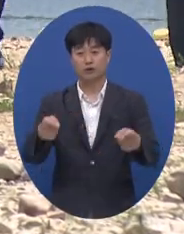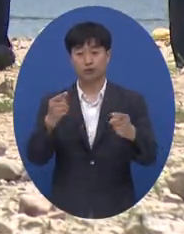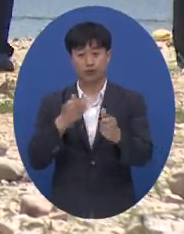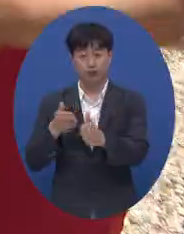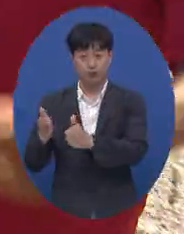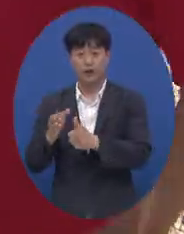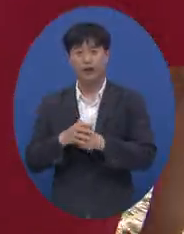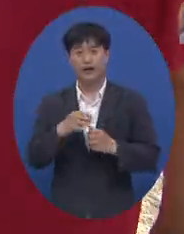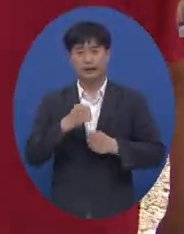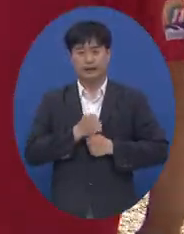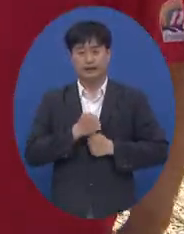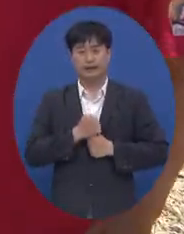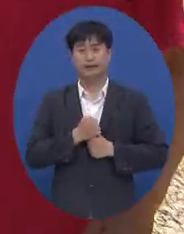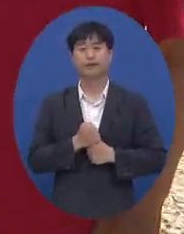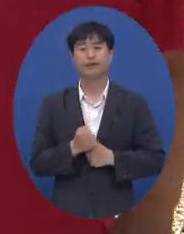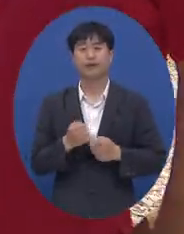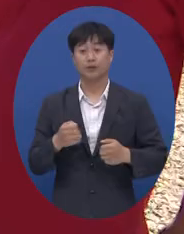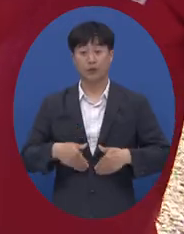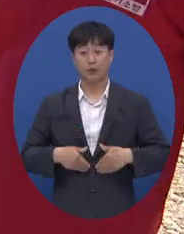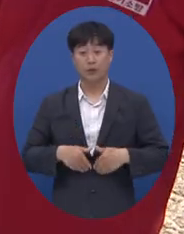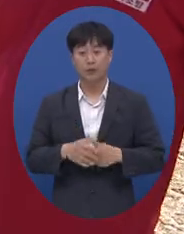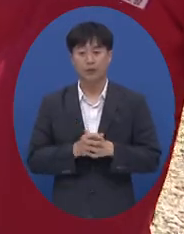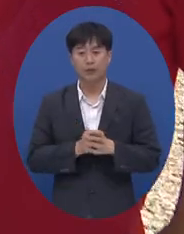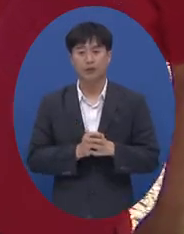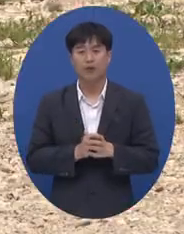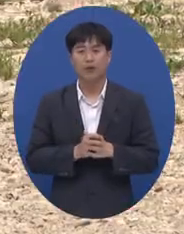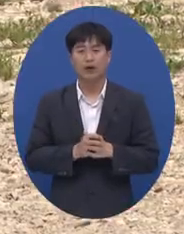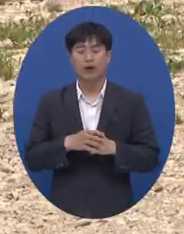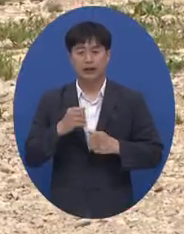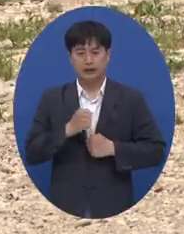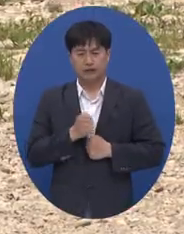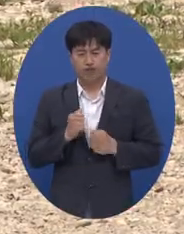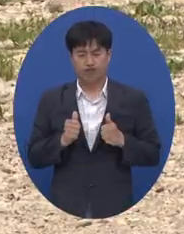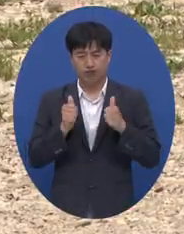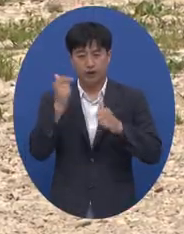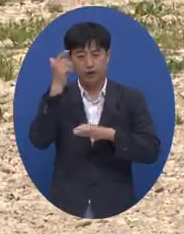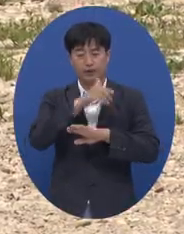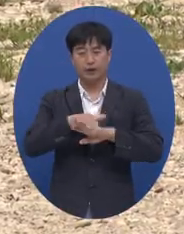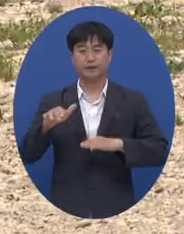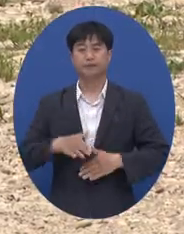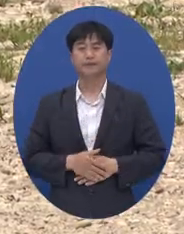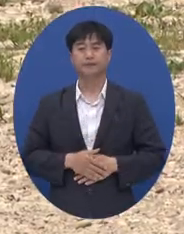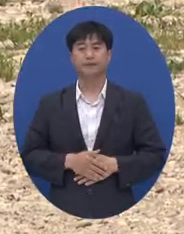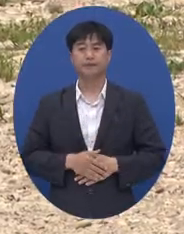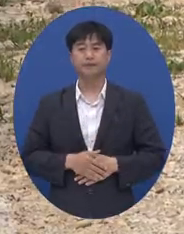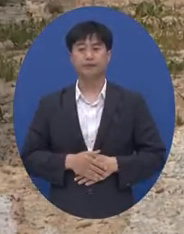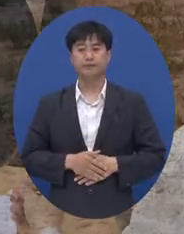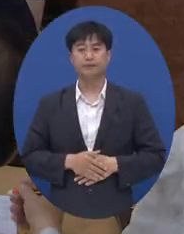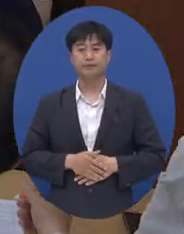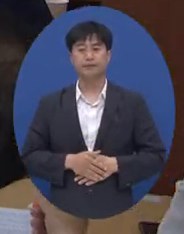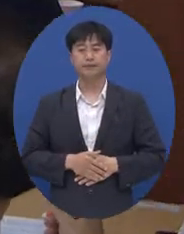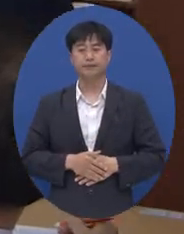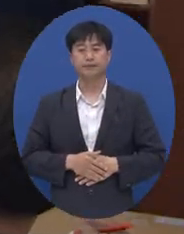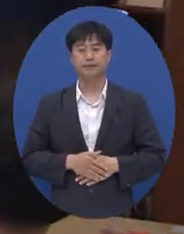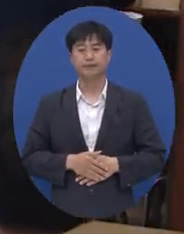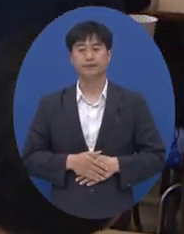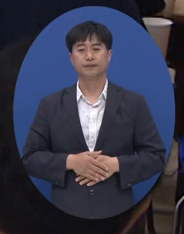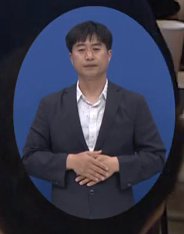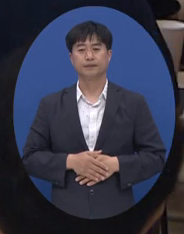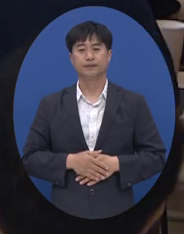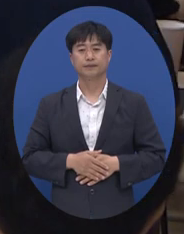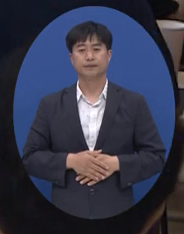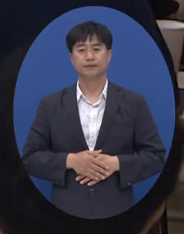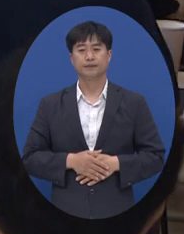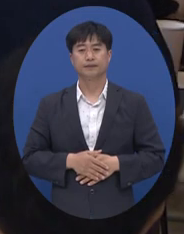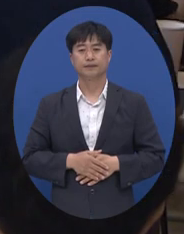안전요원을 배치하고 129 톤 규모의 행정 선도 지원하는 등 안전에 온 힘을 쏟을 방침입니다 경기 주 tv 1선